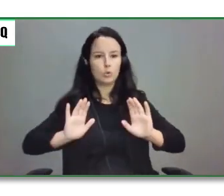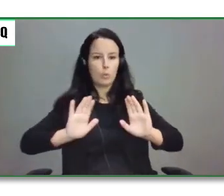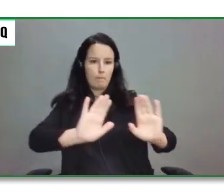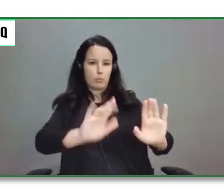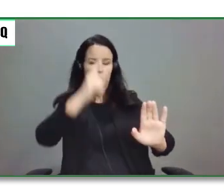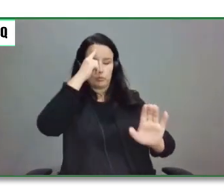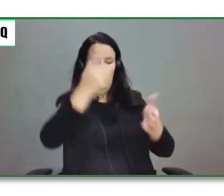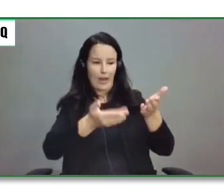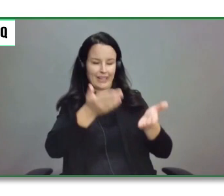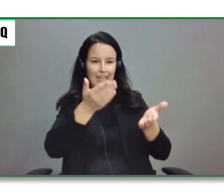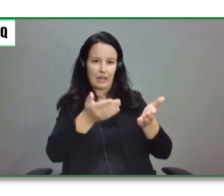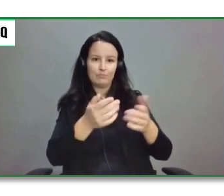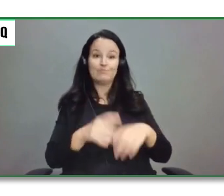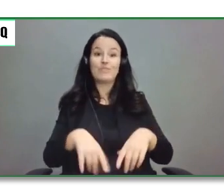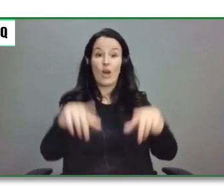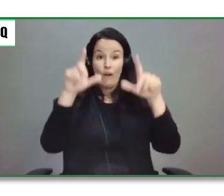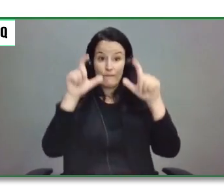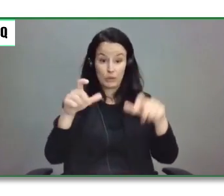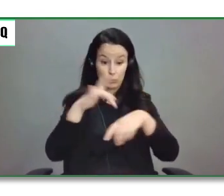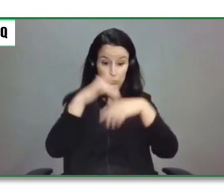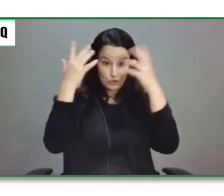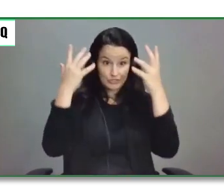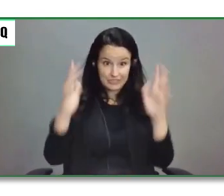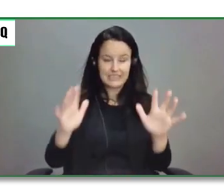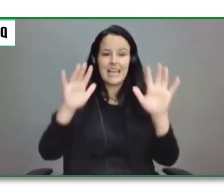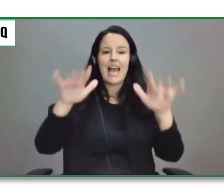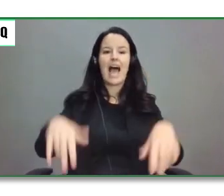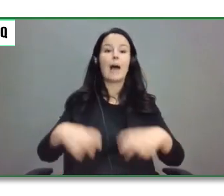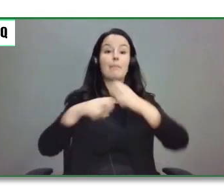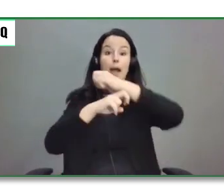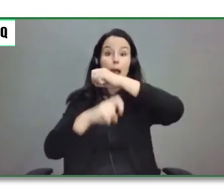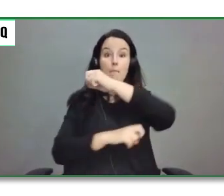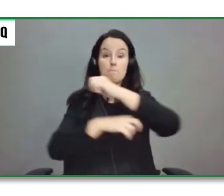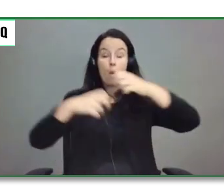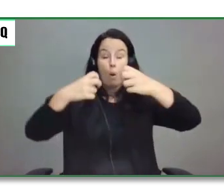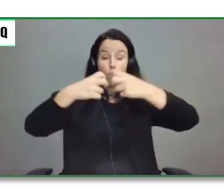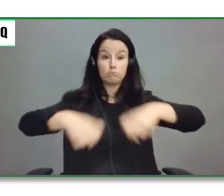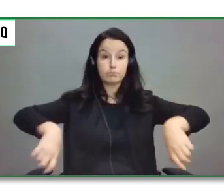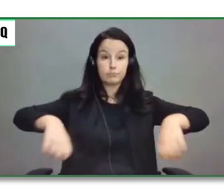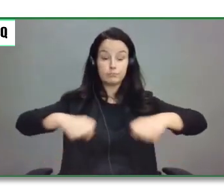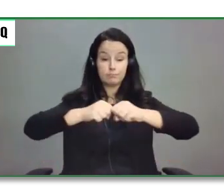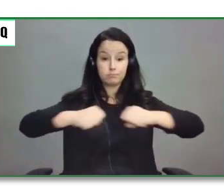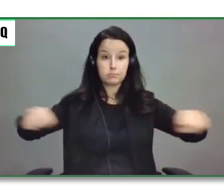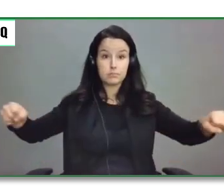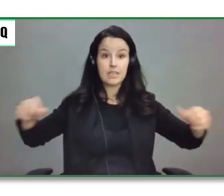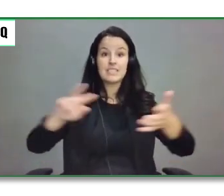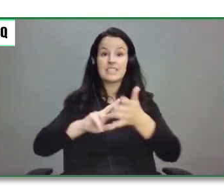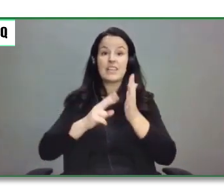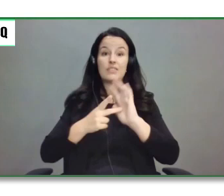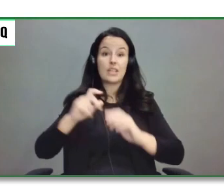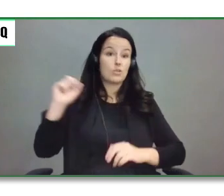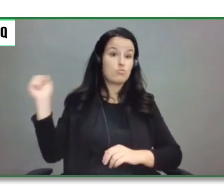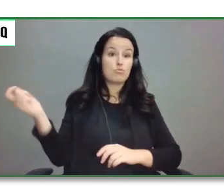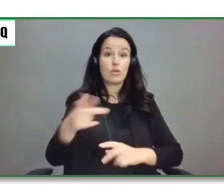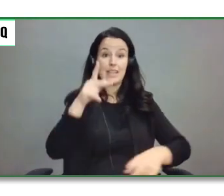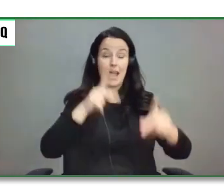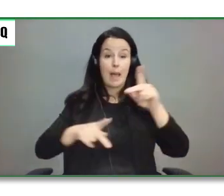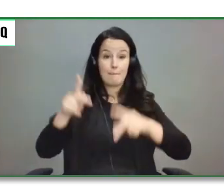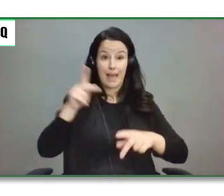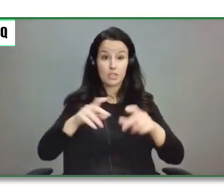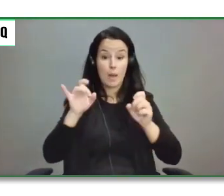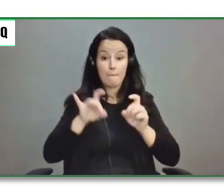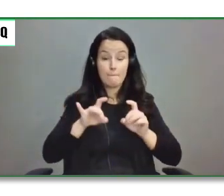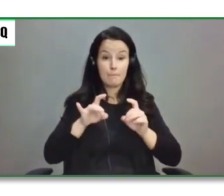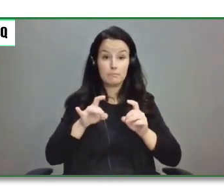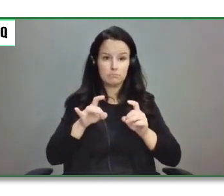après que cette photo ait été prise, le pont s'est rompu. Tous les participants au voyage sont habitués